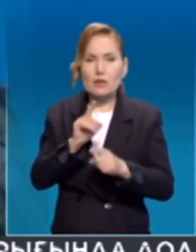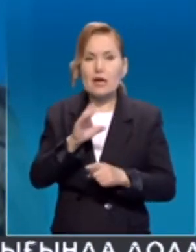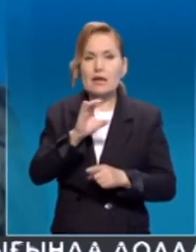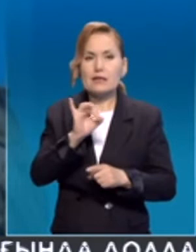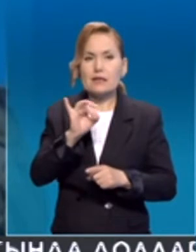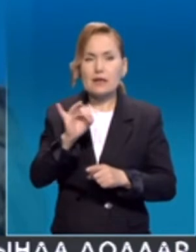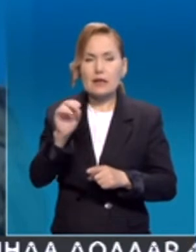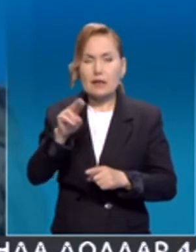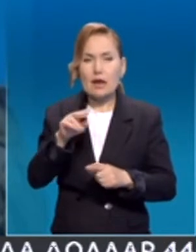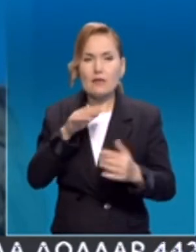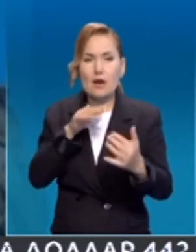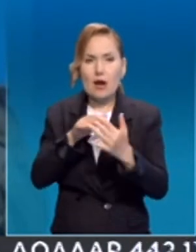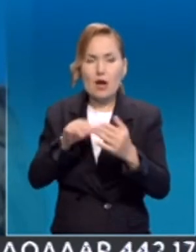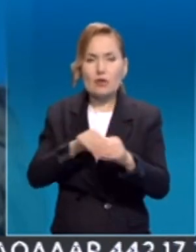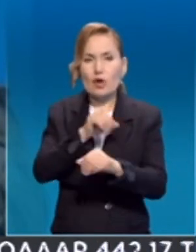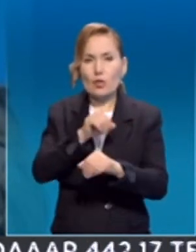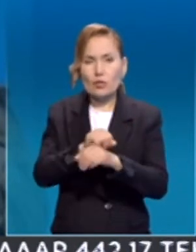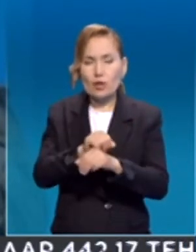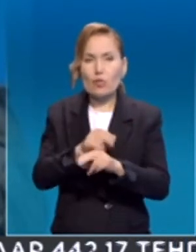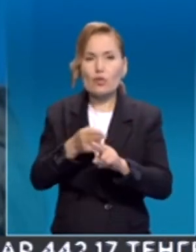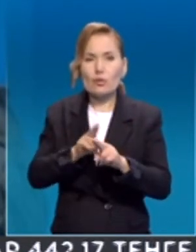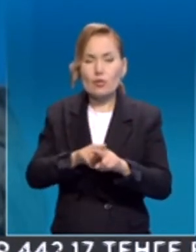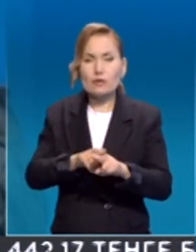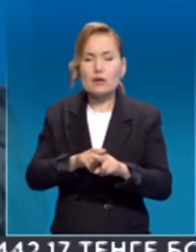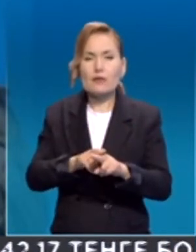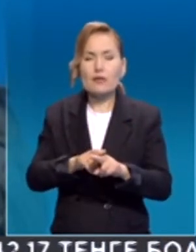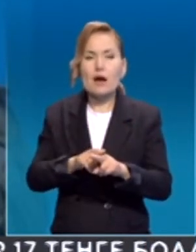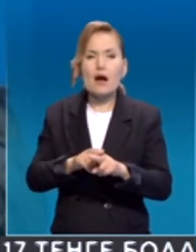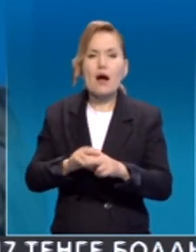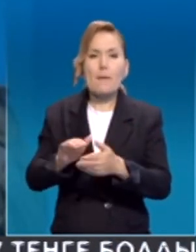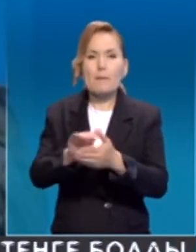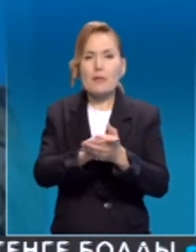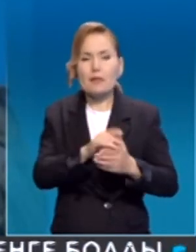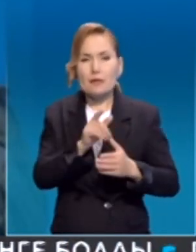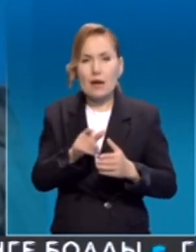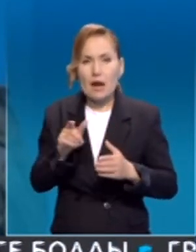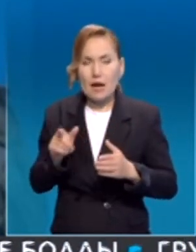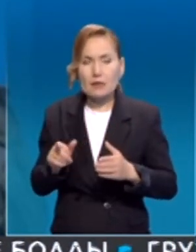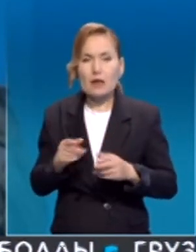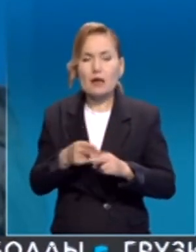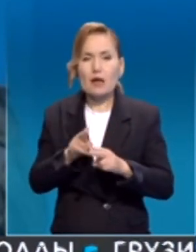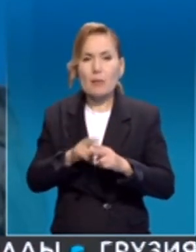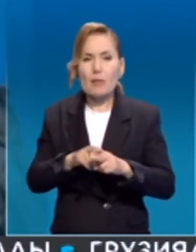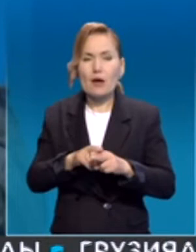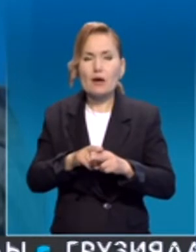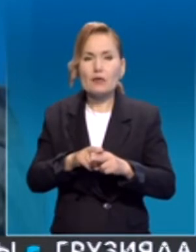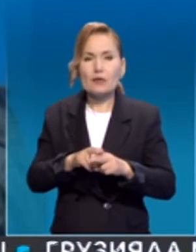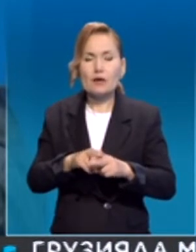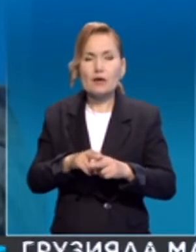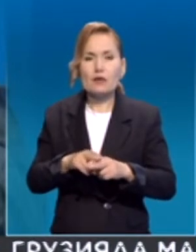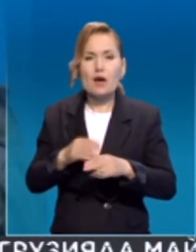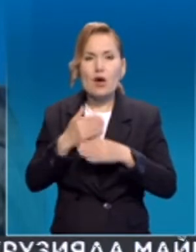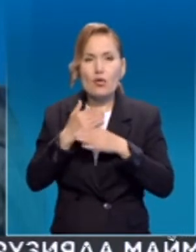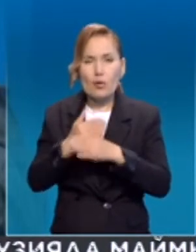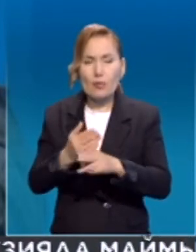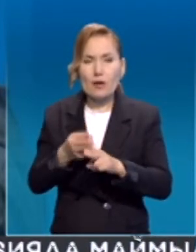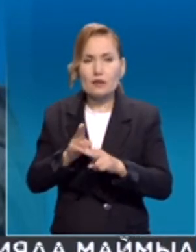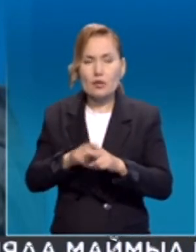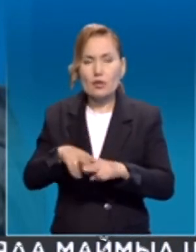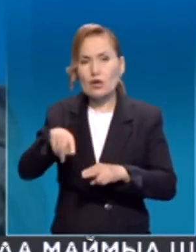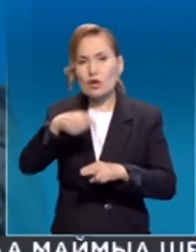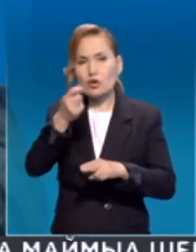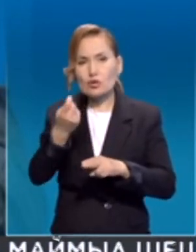қарулы қақтығыстардың қысқаруына, бейбіт тұрғындарға қарсы зорлық-зомбылық пен олардың